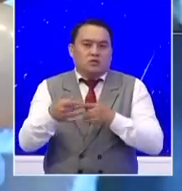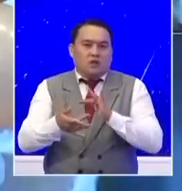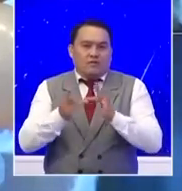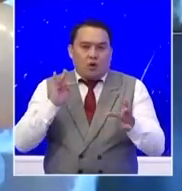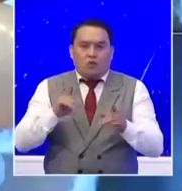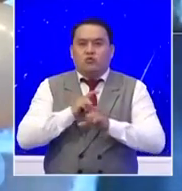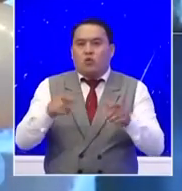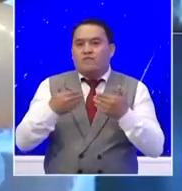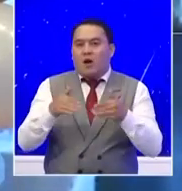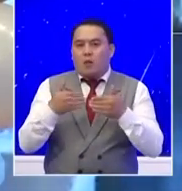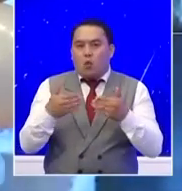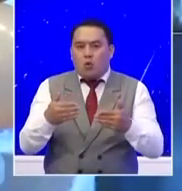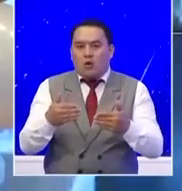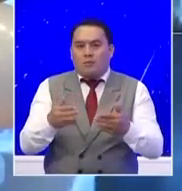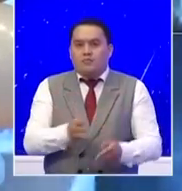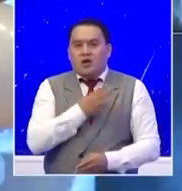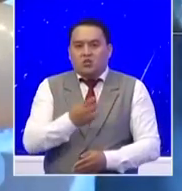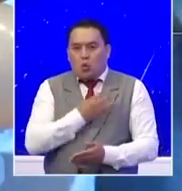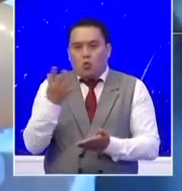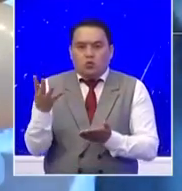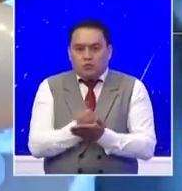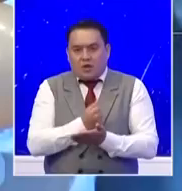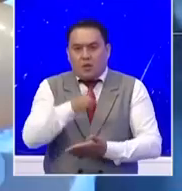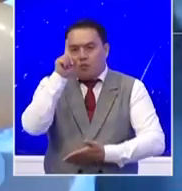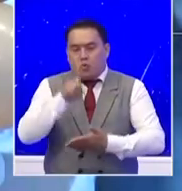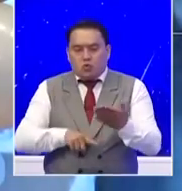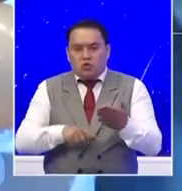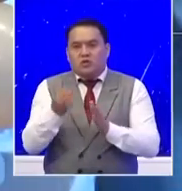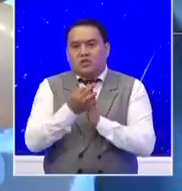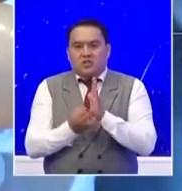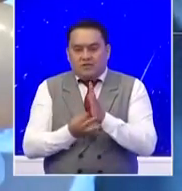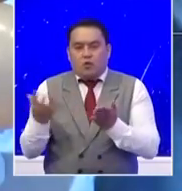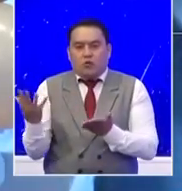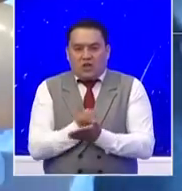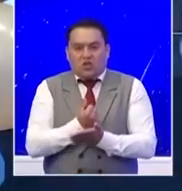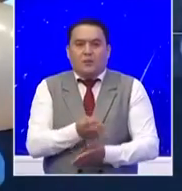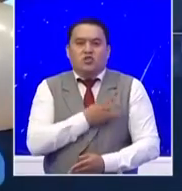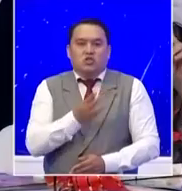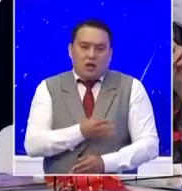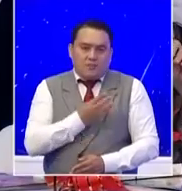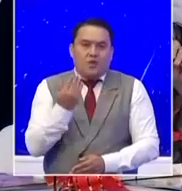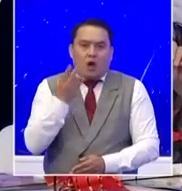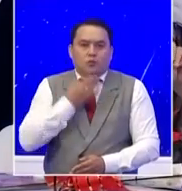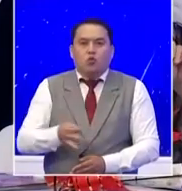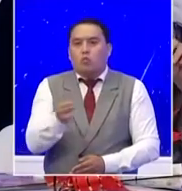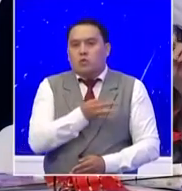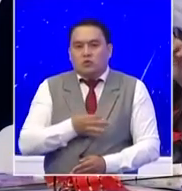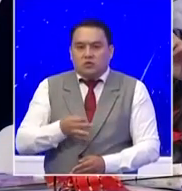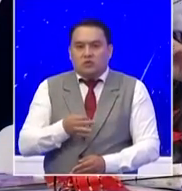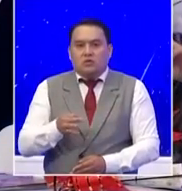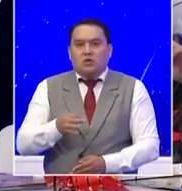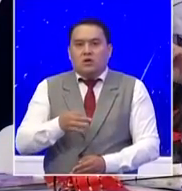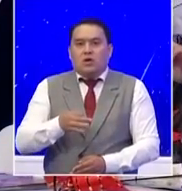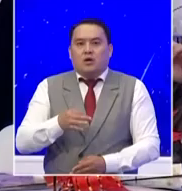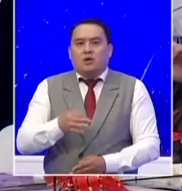А выпускникам школ глава региона пожелал успехов на предстоящем едином тестировании. Отметим, в этом году в Алматинской области со